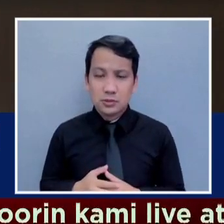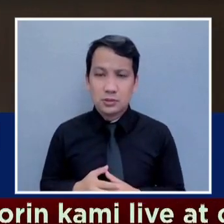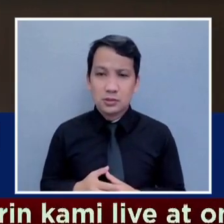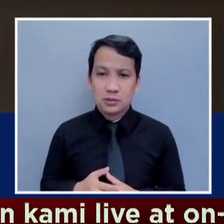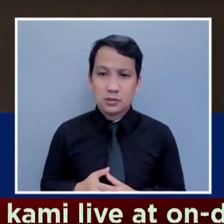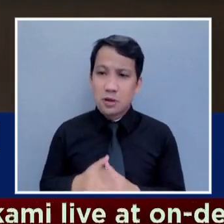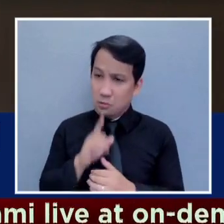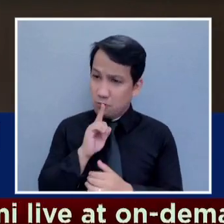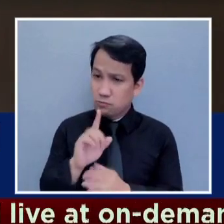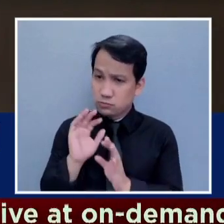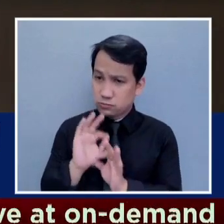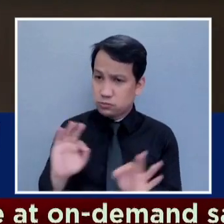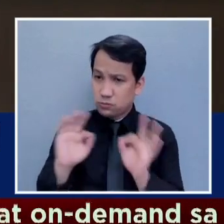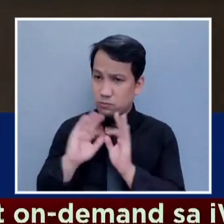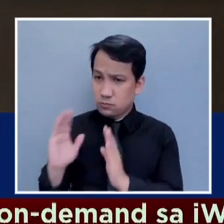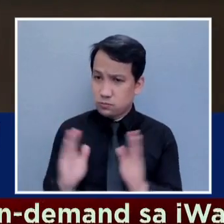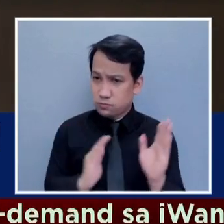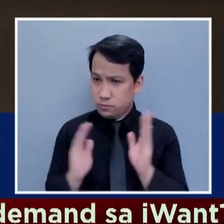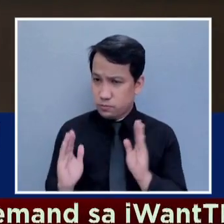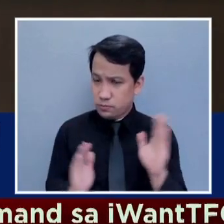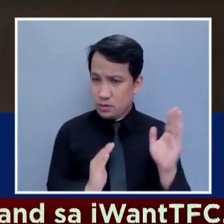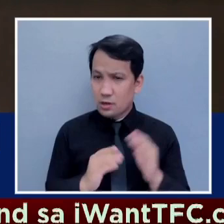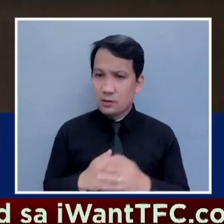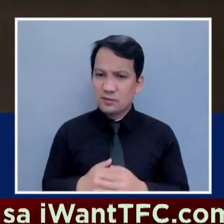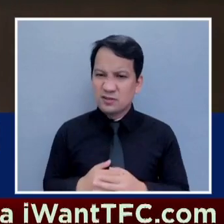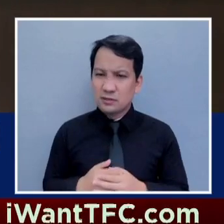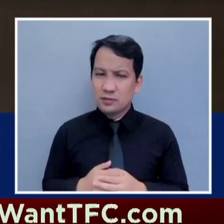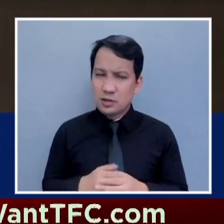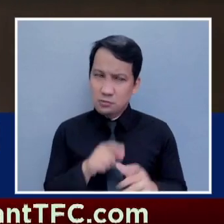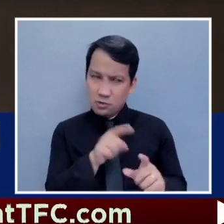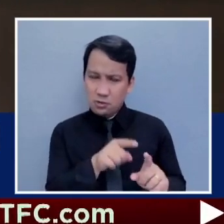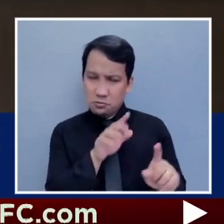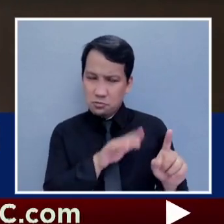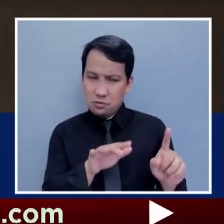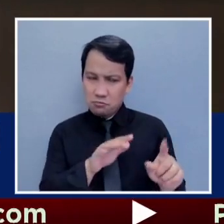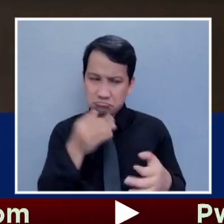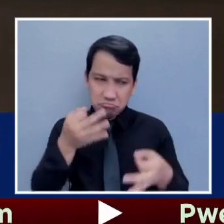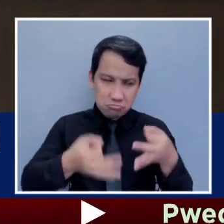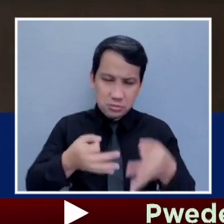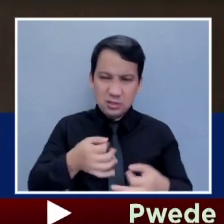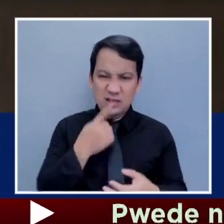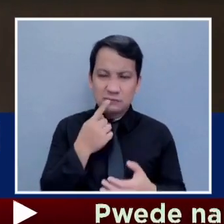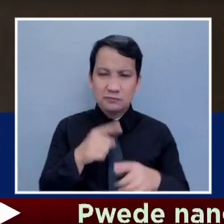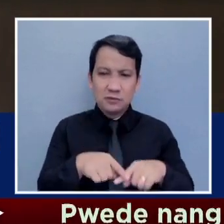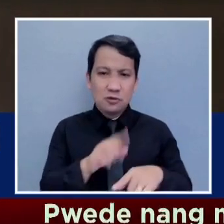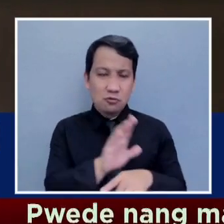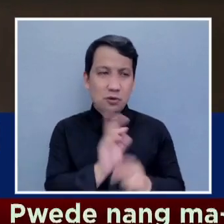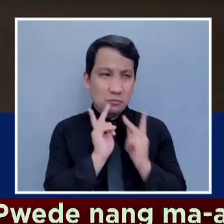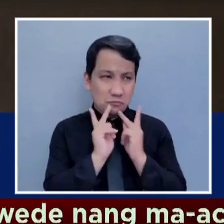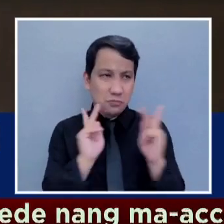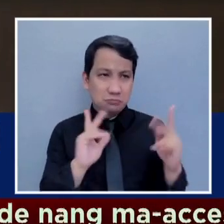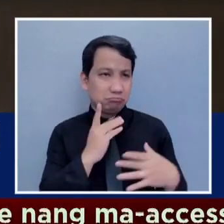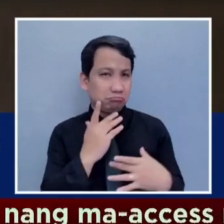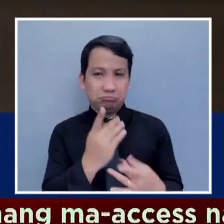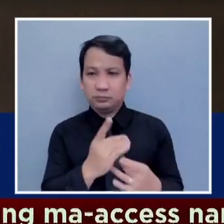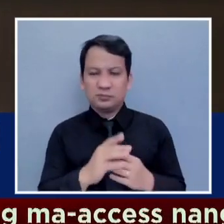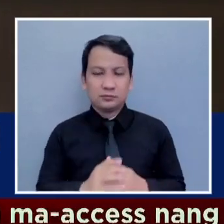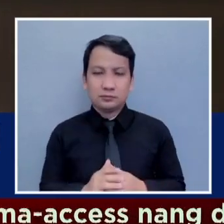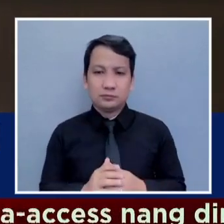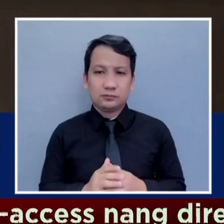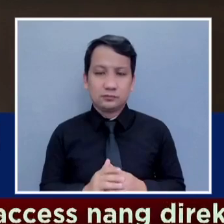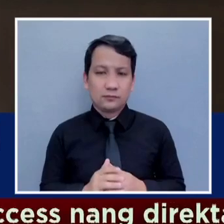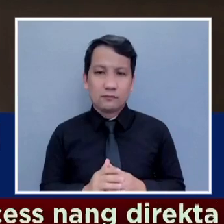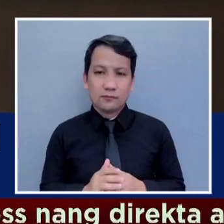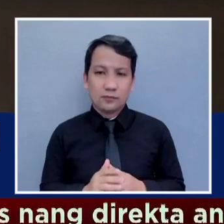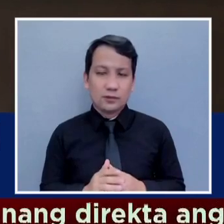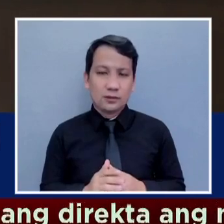prepare, you form judgments on the basis of public interest. I have